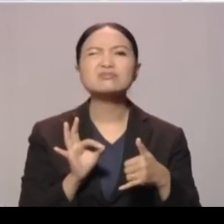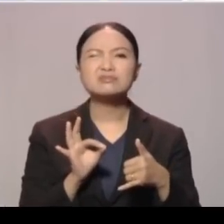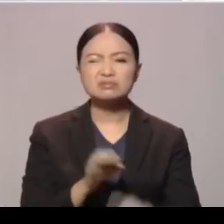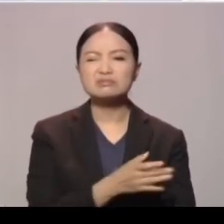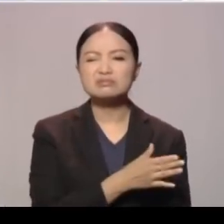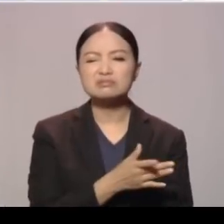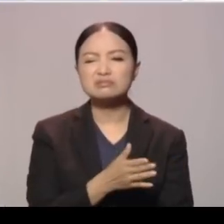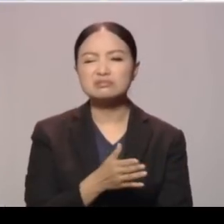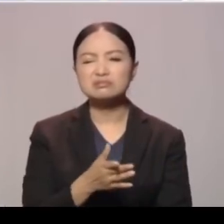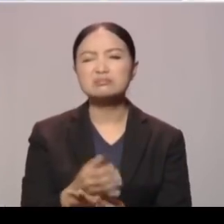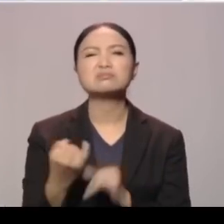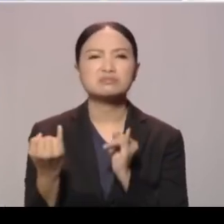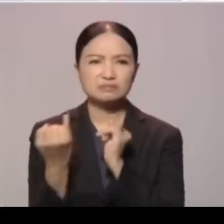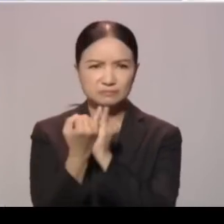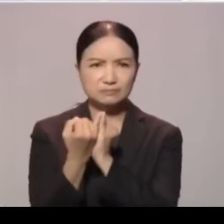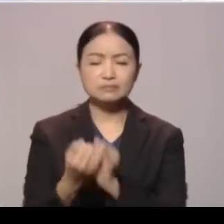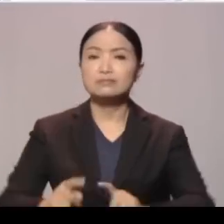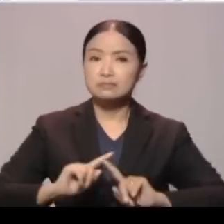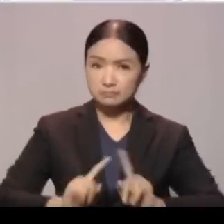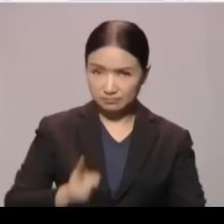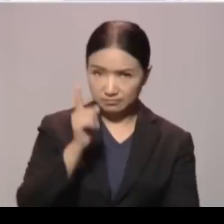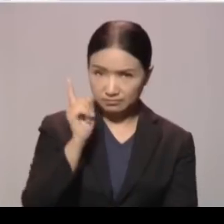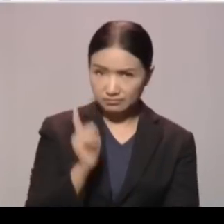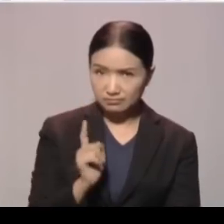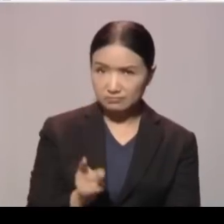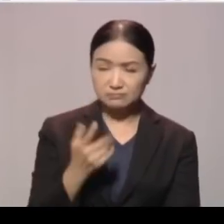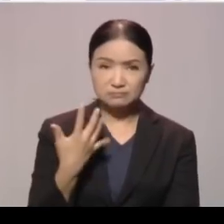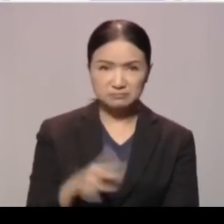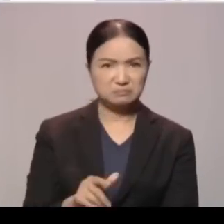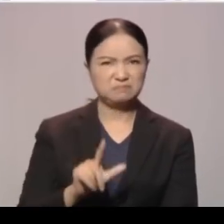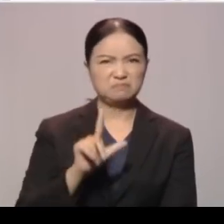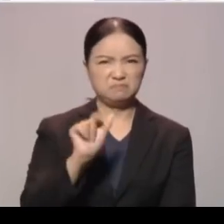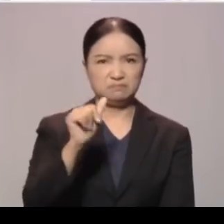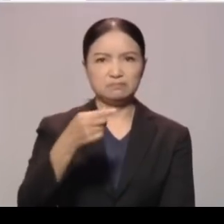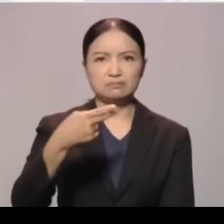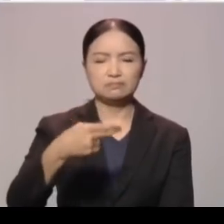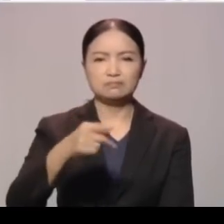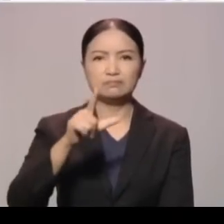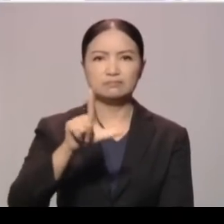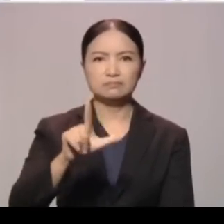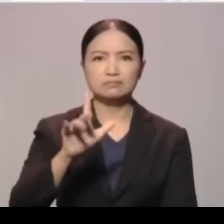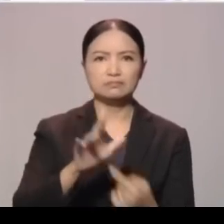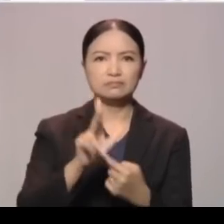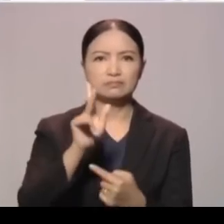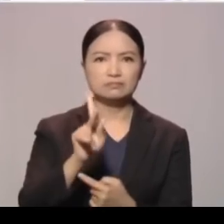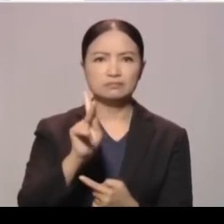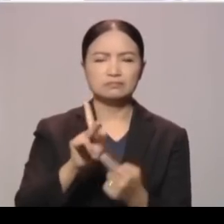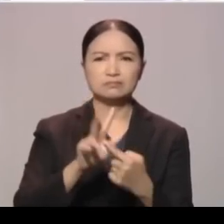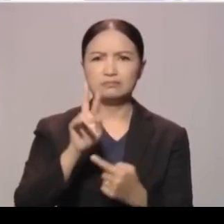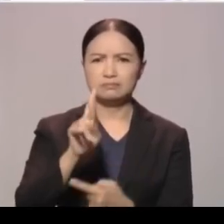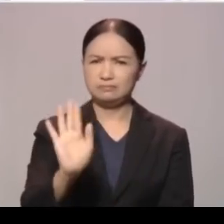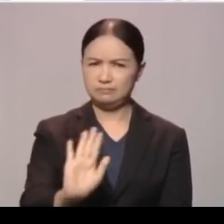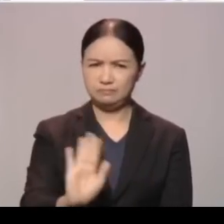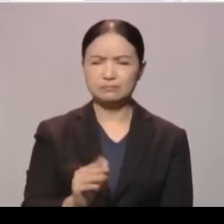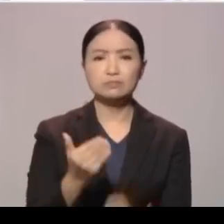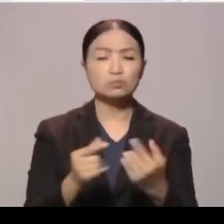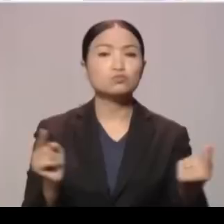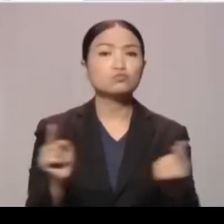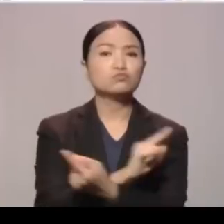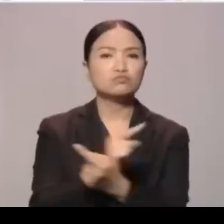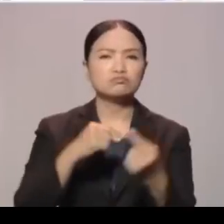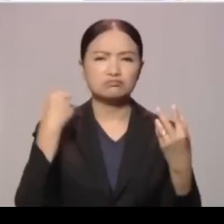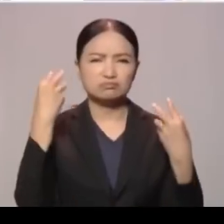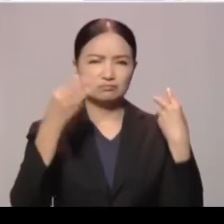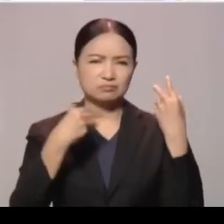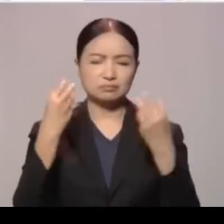ปฏิบัตินะครับแต่ธรรมเนียมปฏิบัตินี้ไม่ได้อยู่ในหลักการการเลือก ครับ อย่าจำสับสนกันนะสังคมกำลังสับสนกันว่